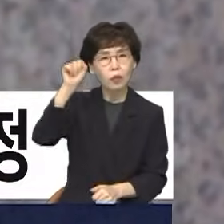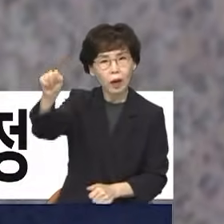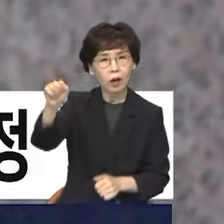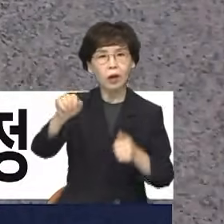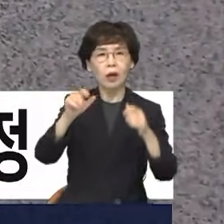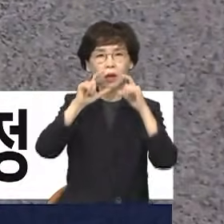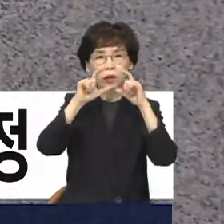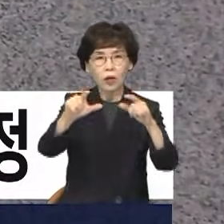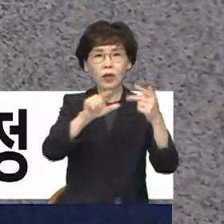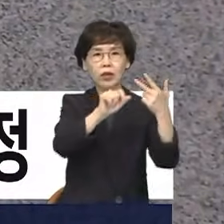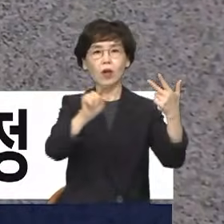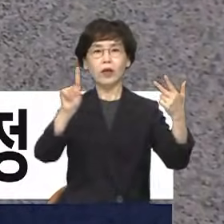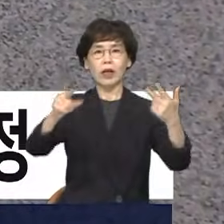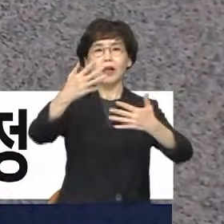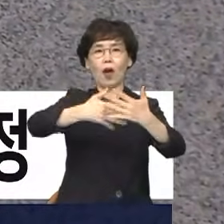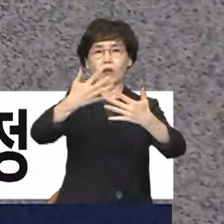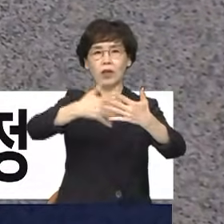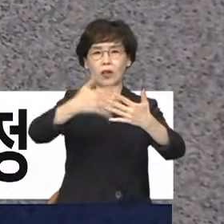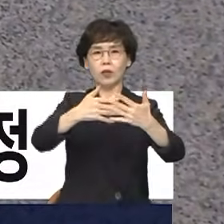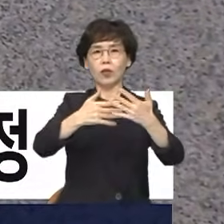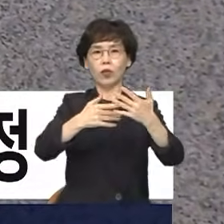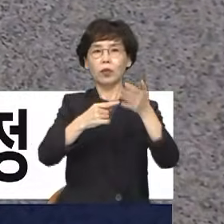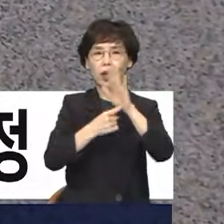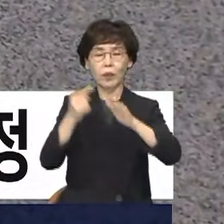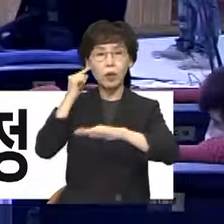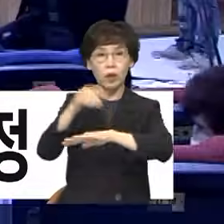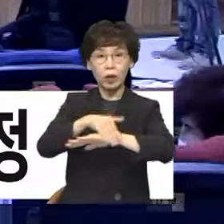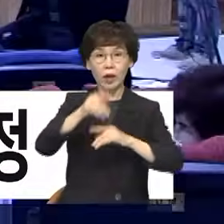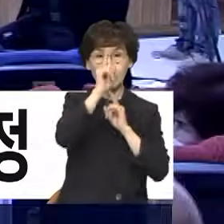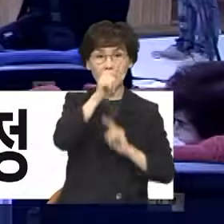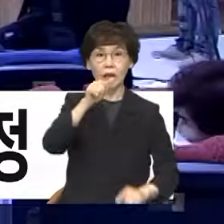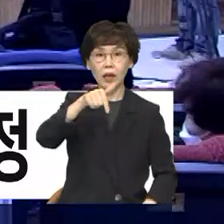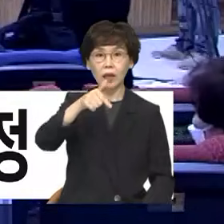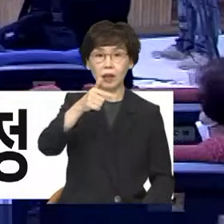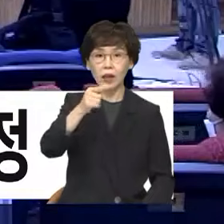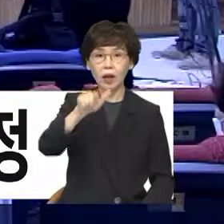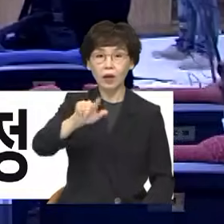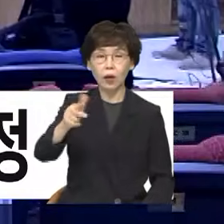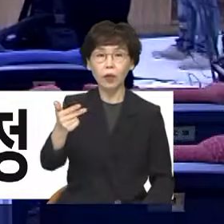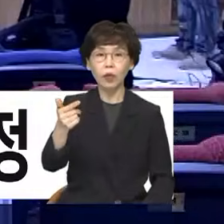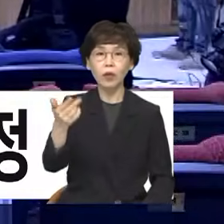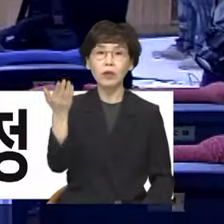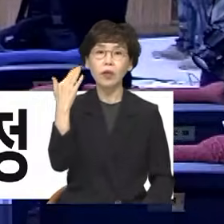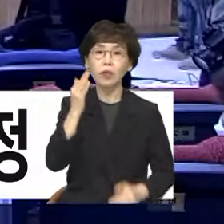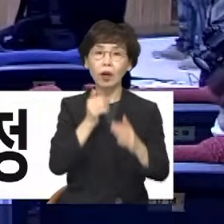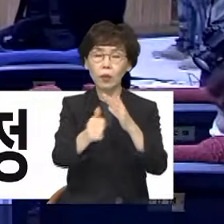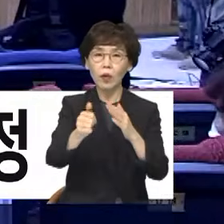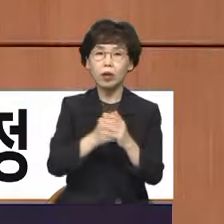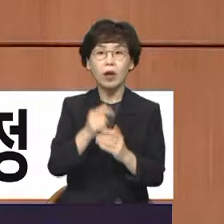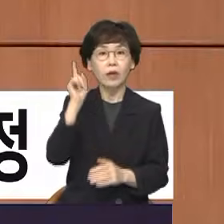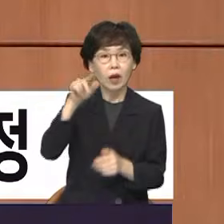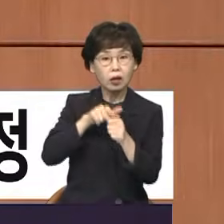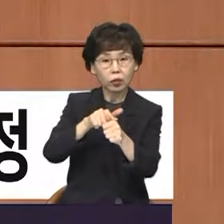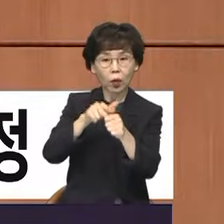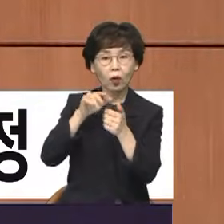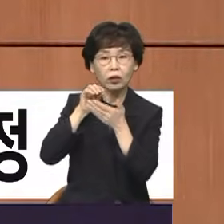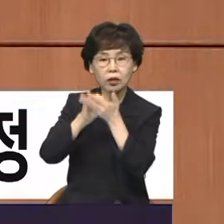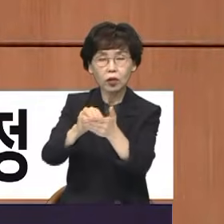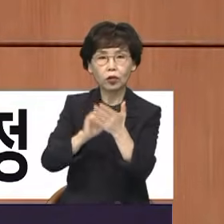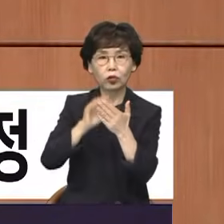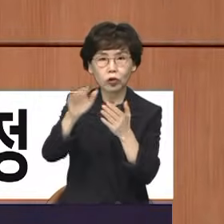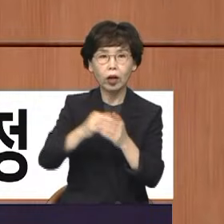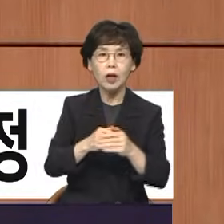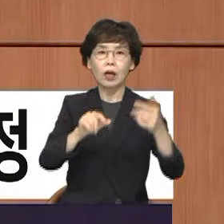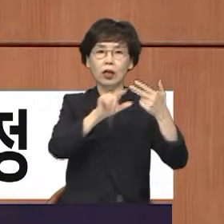1일 영상으로 진행할 예정입니다. 이낙연 전 대표는 내일쯤 후보 등록을 마치고 다음 달 5일쯤